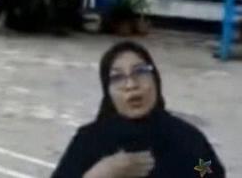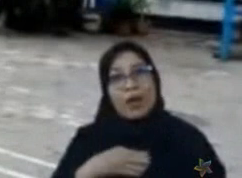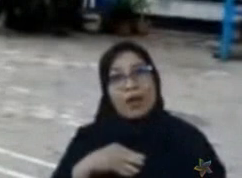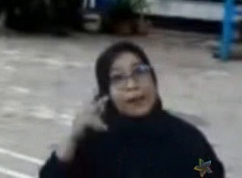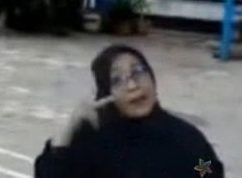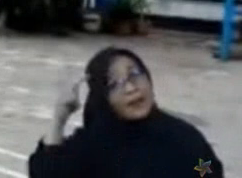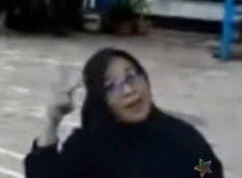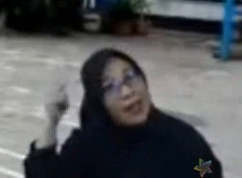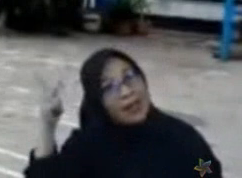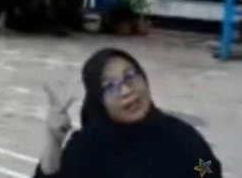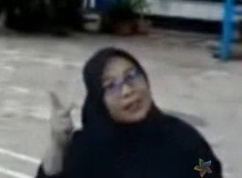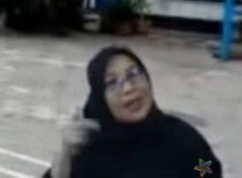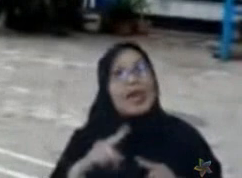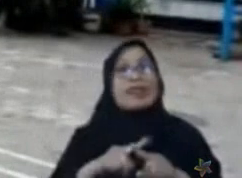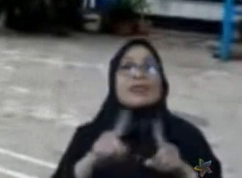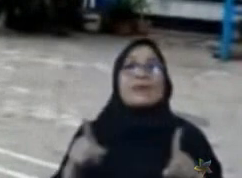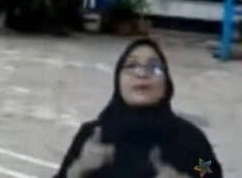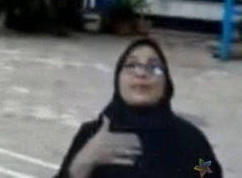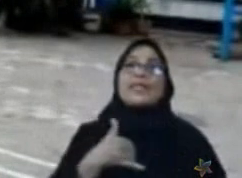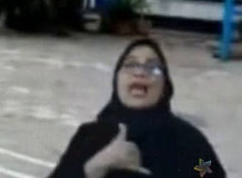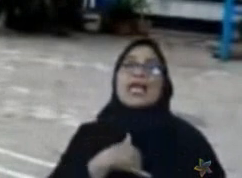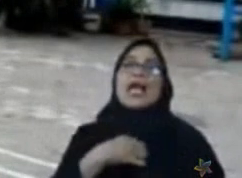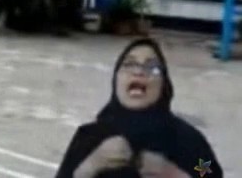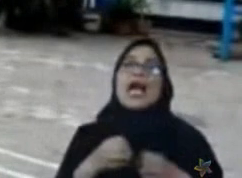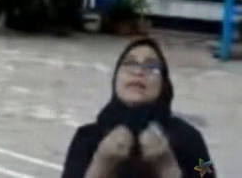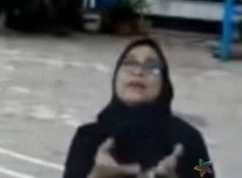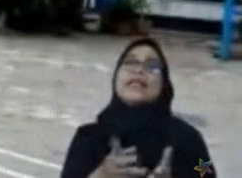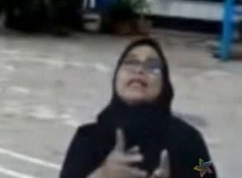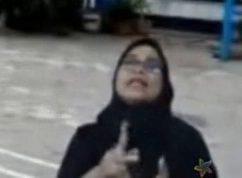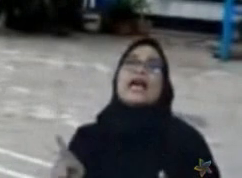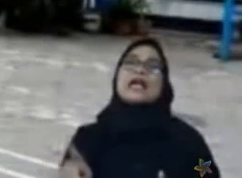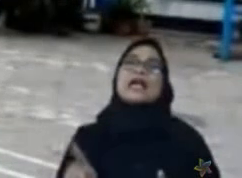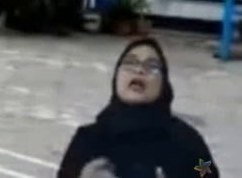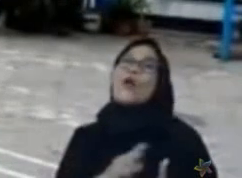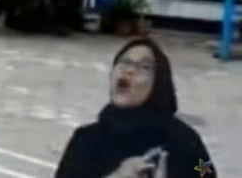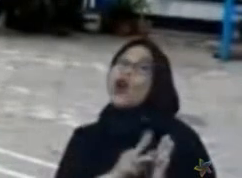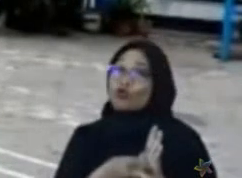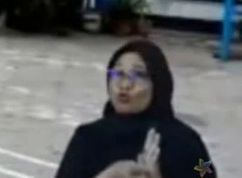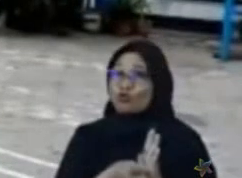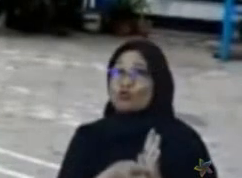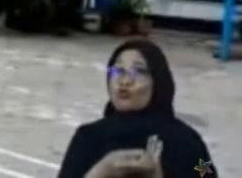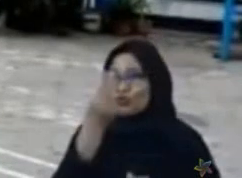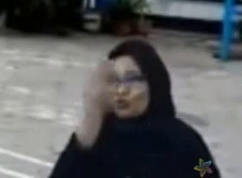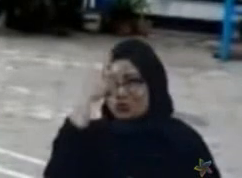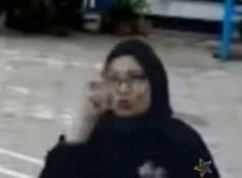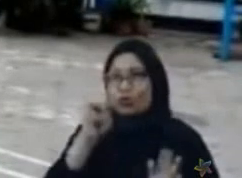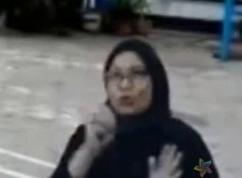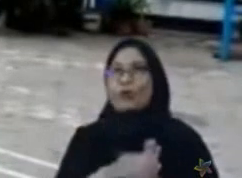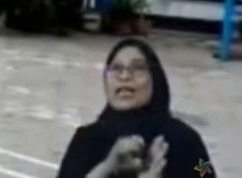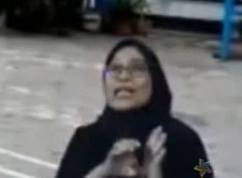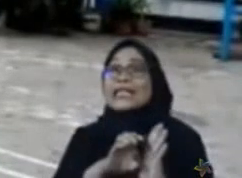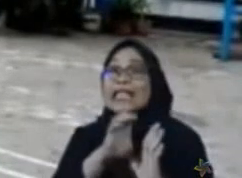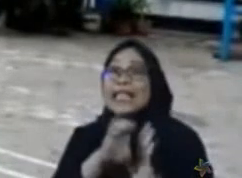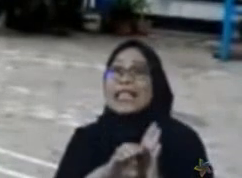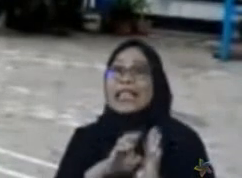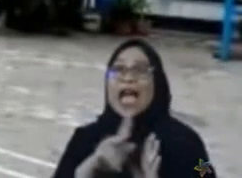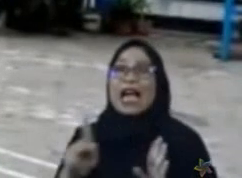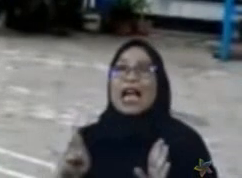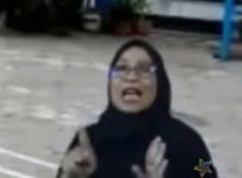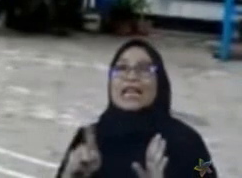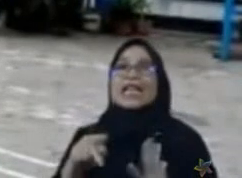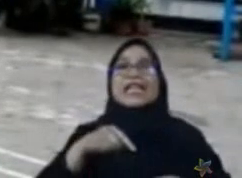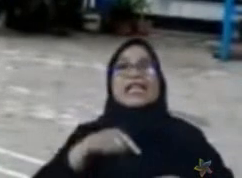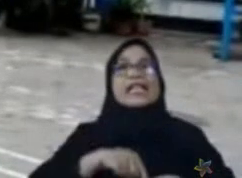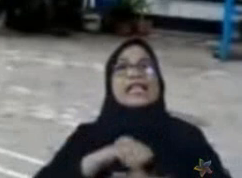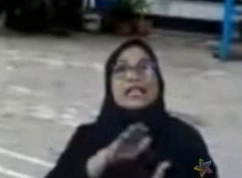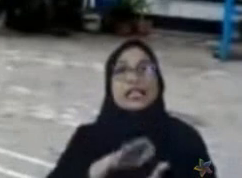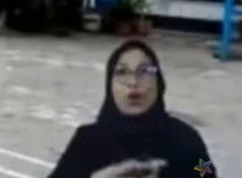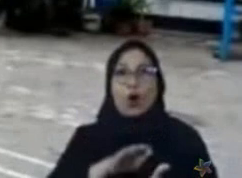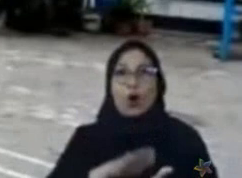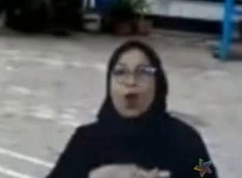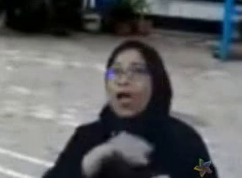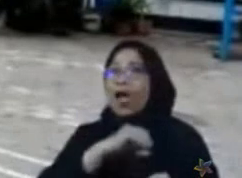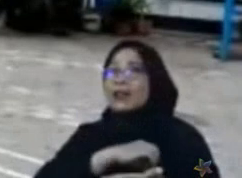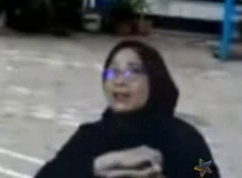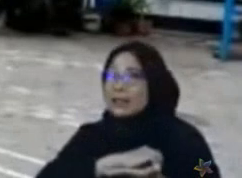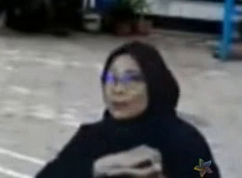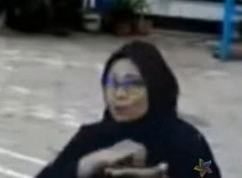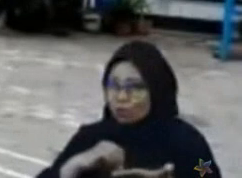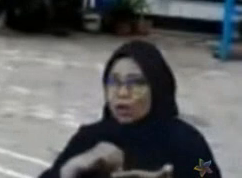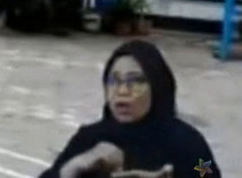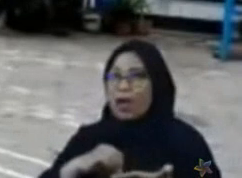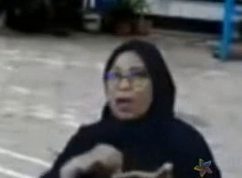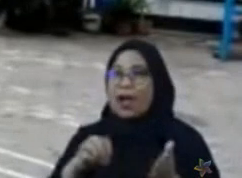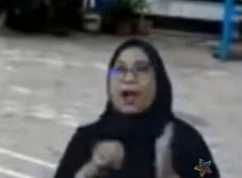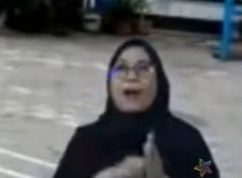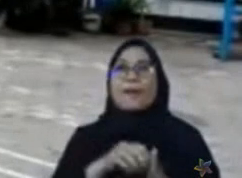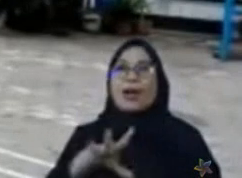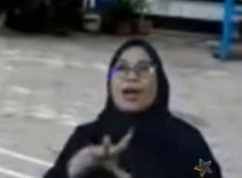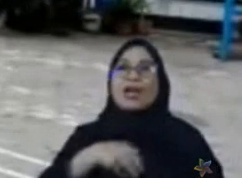diberikan kesempatan untuk menceritakan praktik baik apa yang saya lakukan di sekolah. Jadi semoga mendapatkan